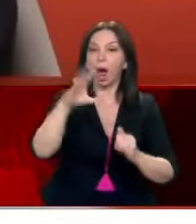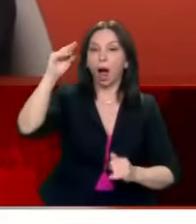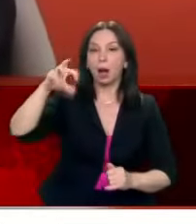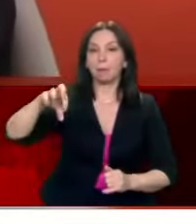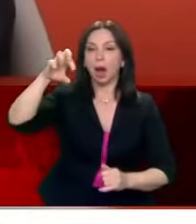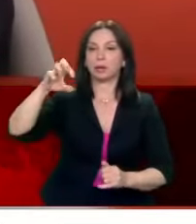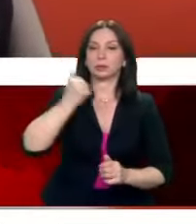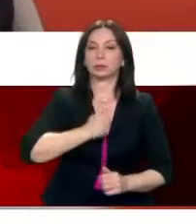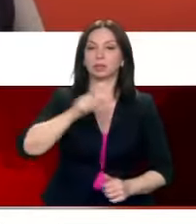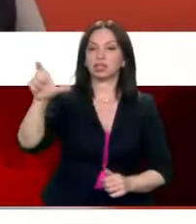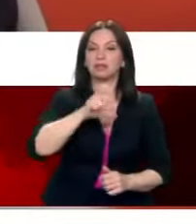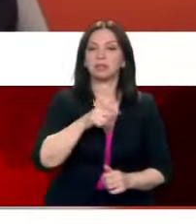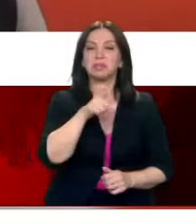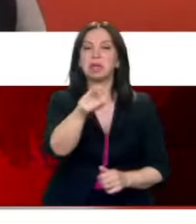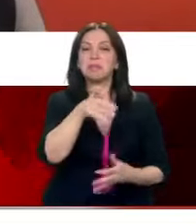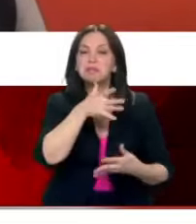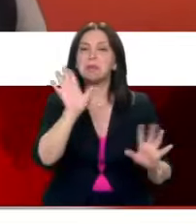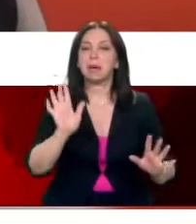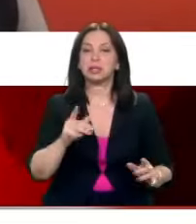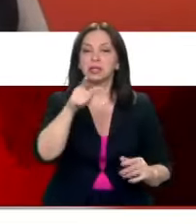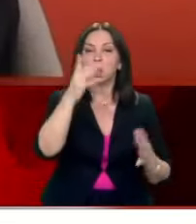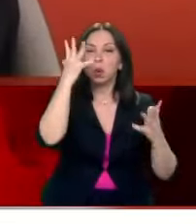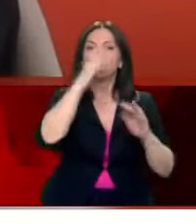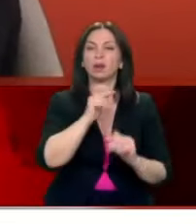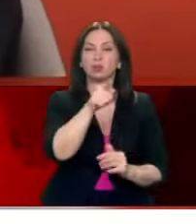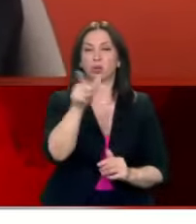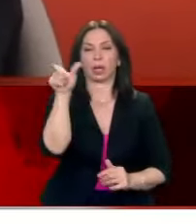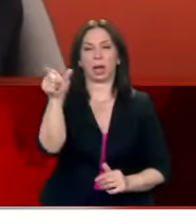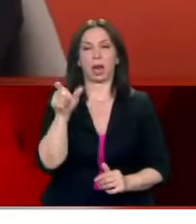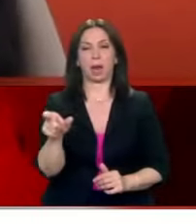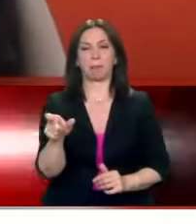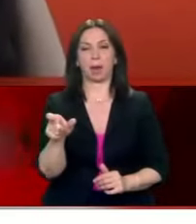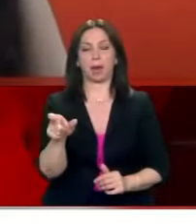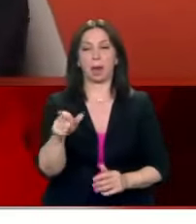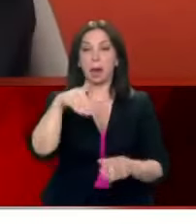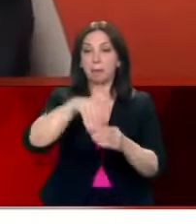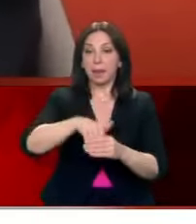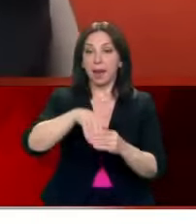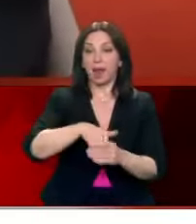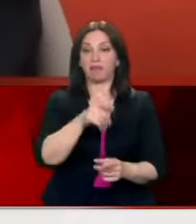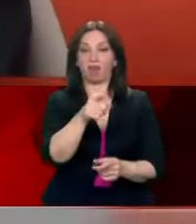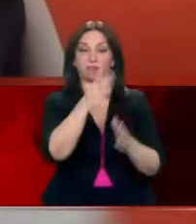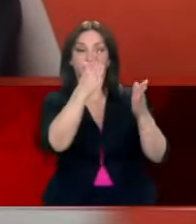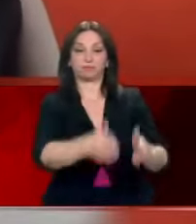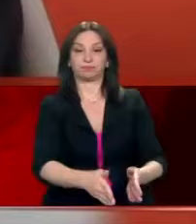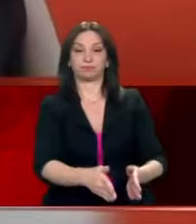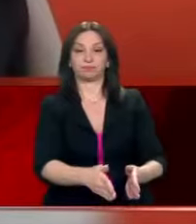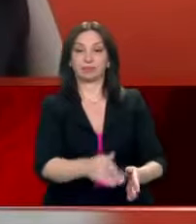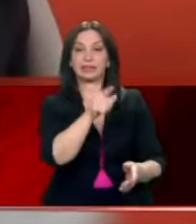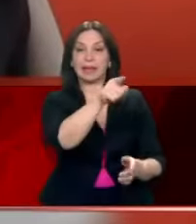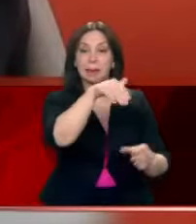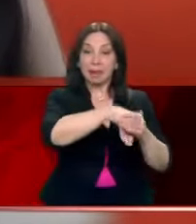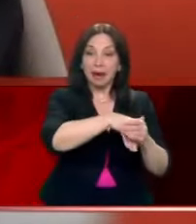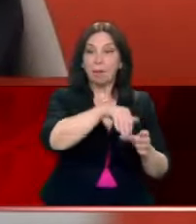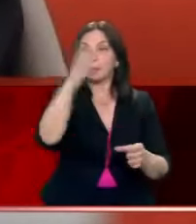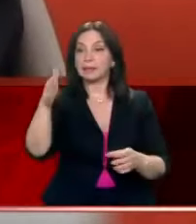yükseldi. Sen bir halt bilmezsin, utanmazsın. Ya bu kelimeler bir milletvekilinin ağzından bir başka milletvekiline...